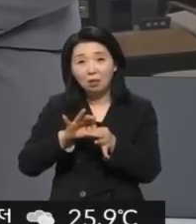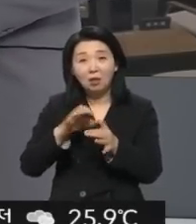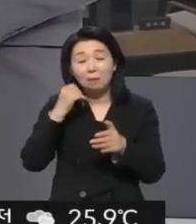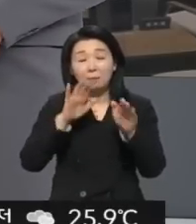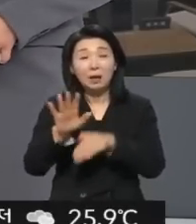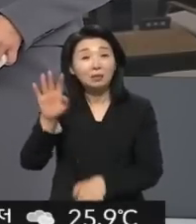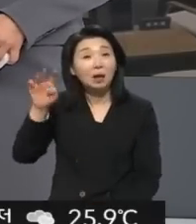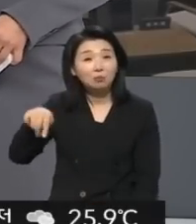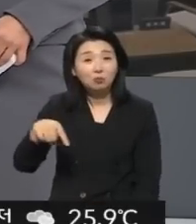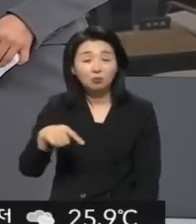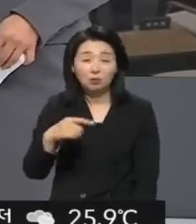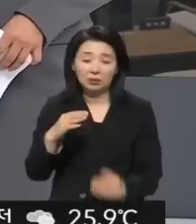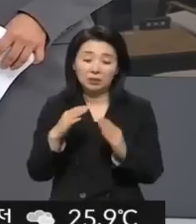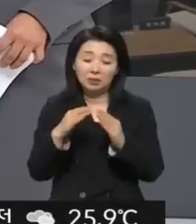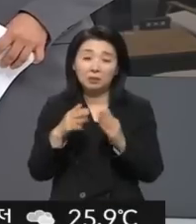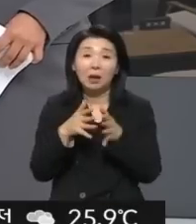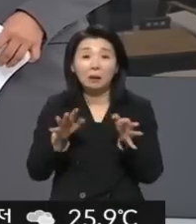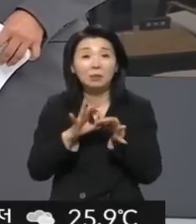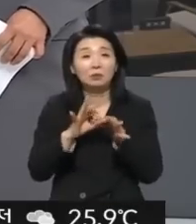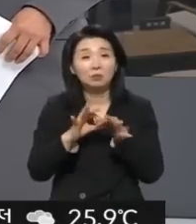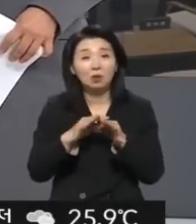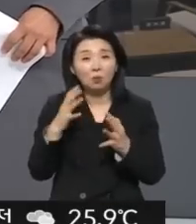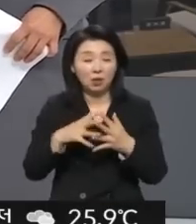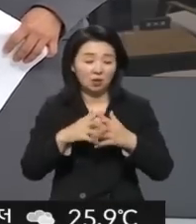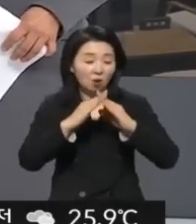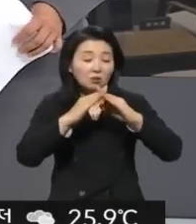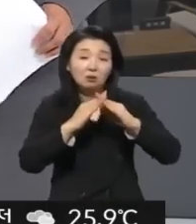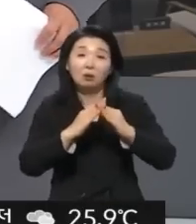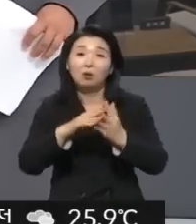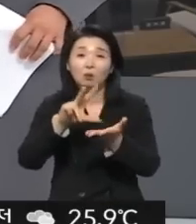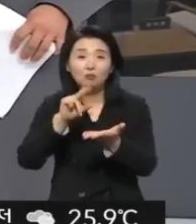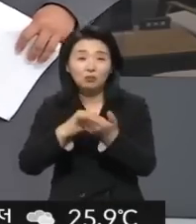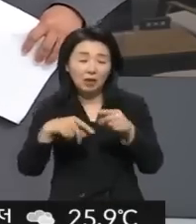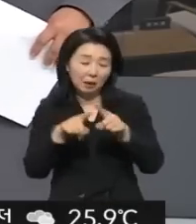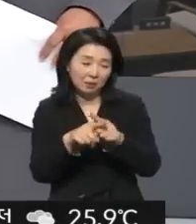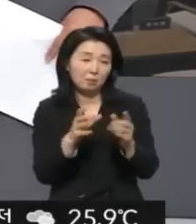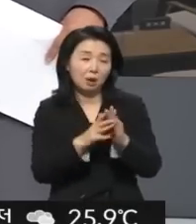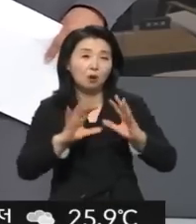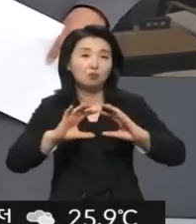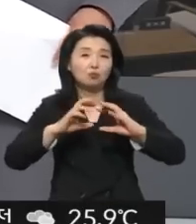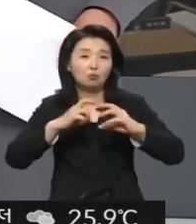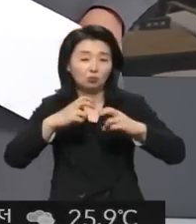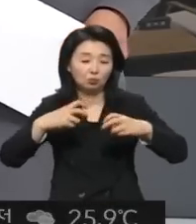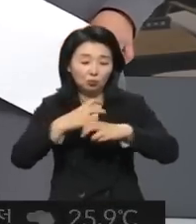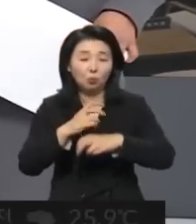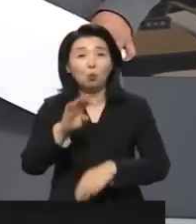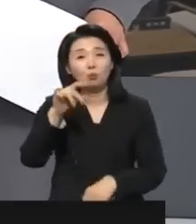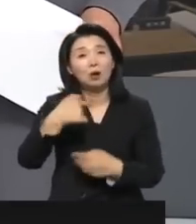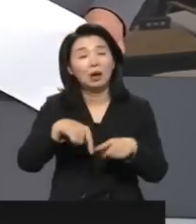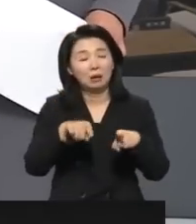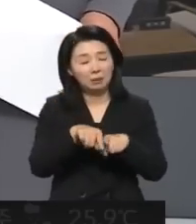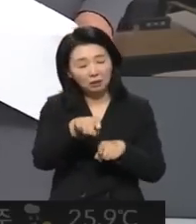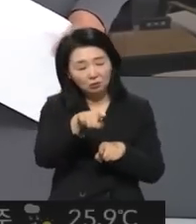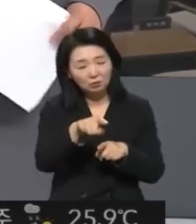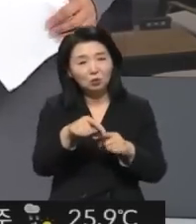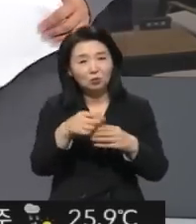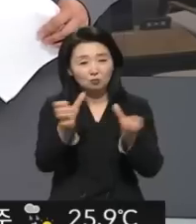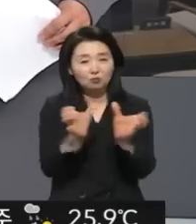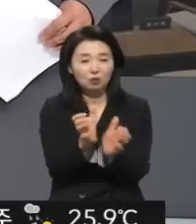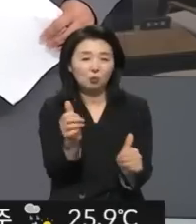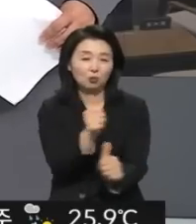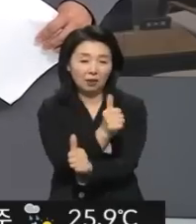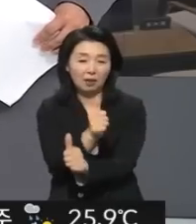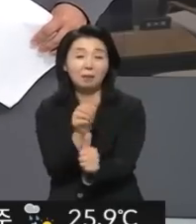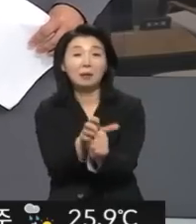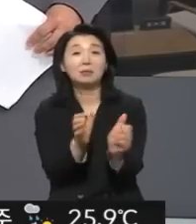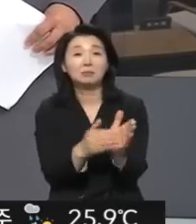문제와 건설 노조 이슈 등을 다루는 국토부를 포함해서 현안들이 많이 걸려있는 부처들입니다. 대통령은